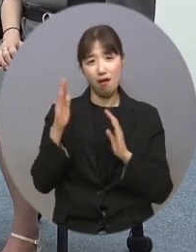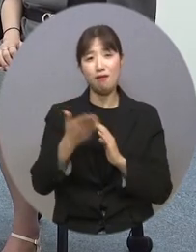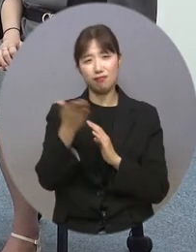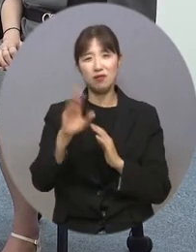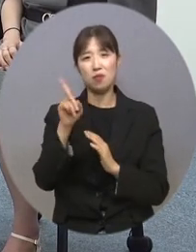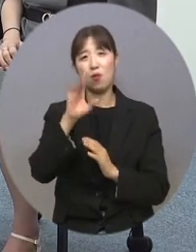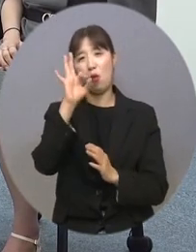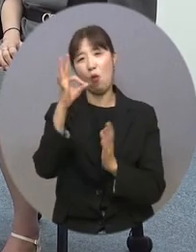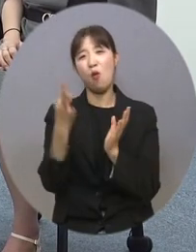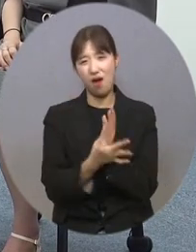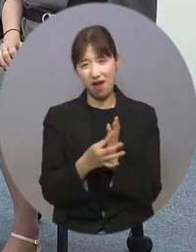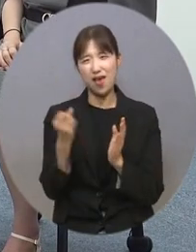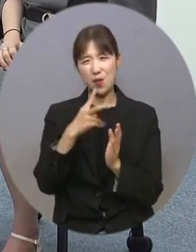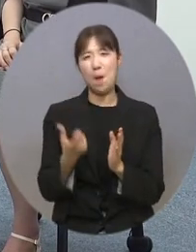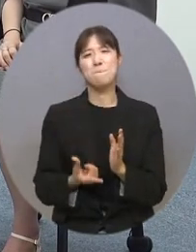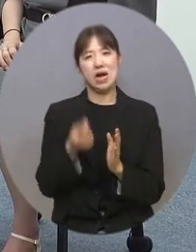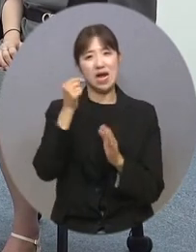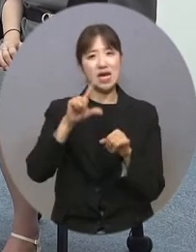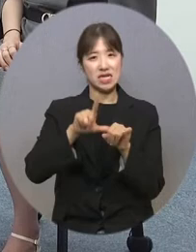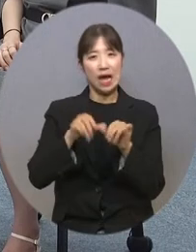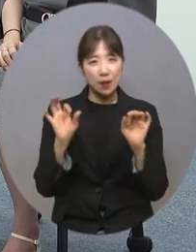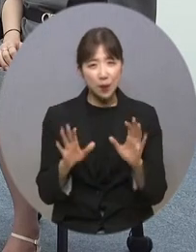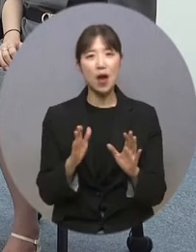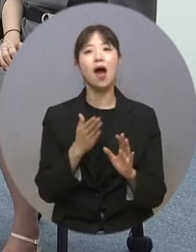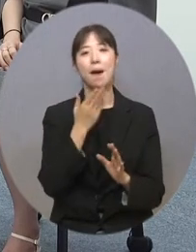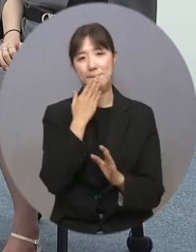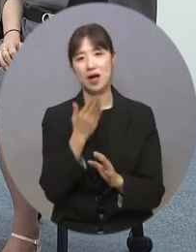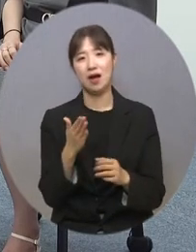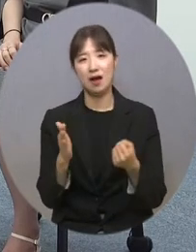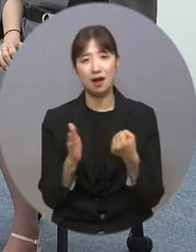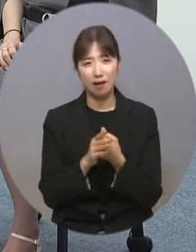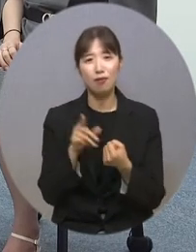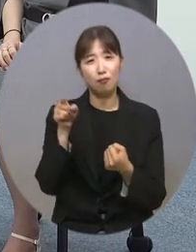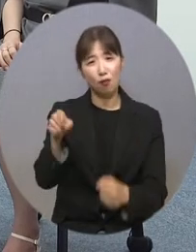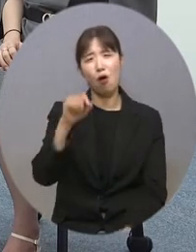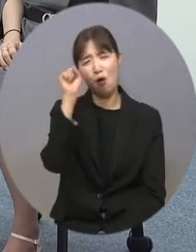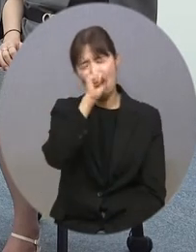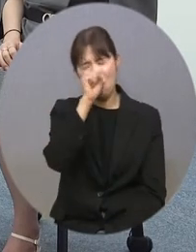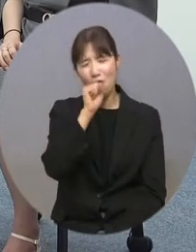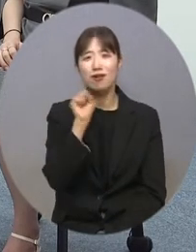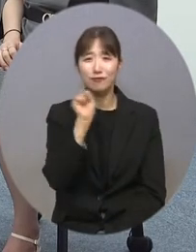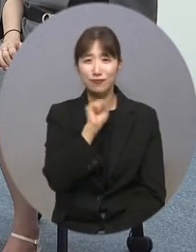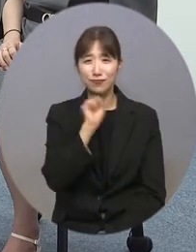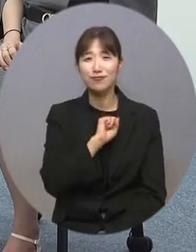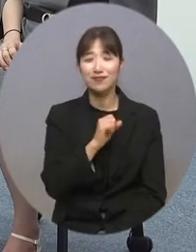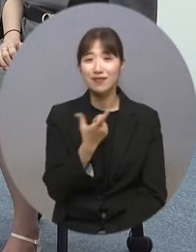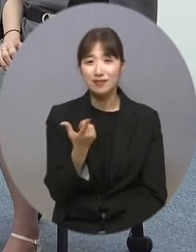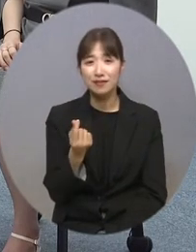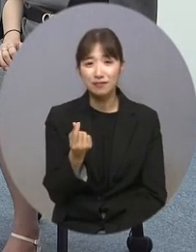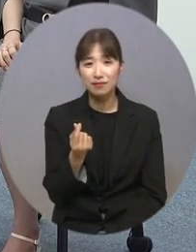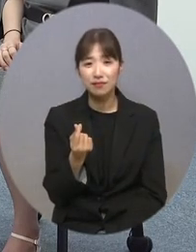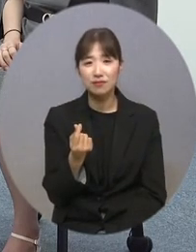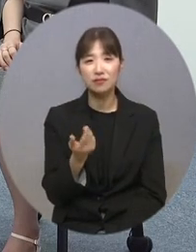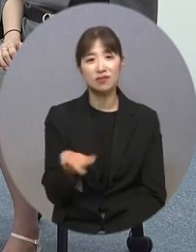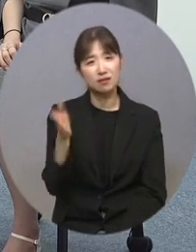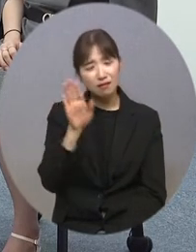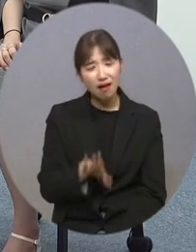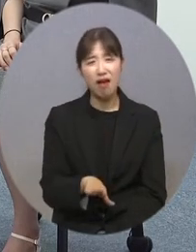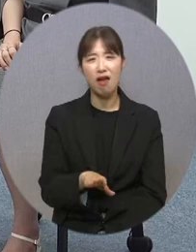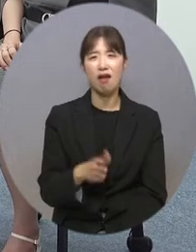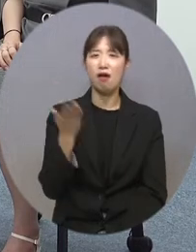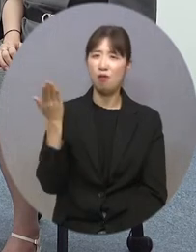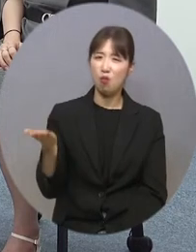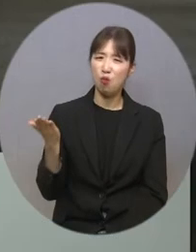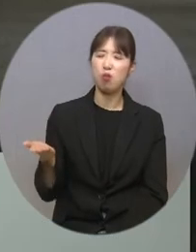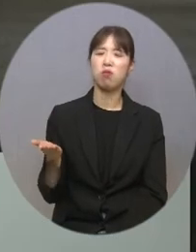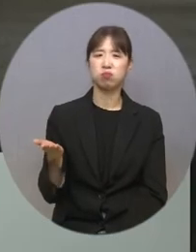저렴하기도 하고 빨리 먹기도 하고 아까 말씀 해 주신대로 굉장히 선호하는 자주 이용해야 하는 식당이 잖아요 그조차도 우린